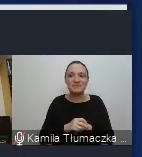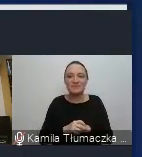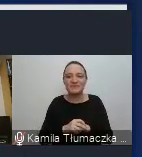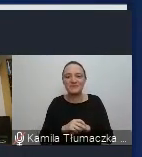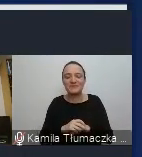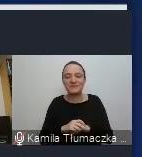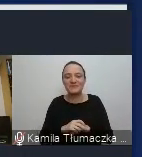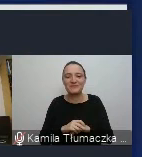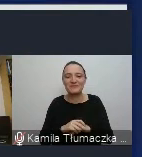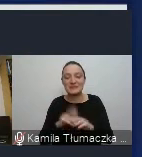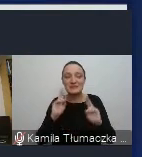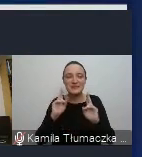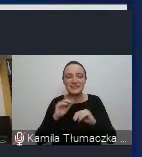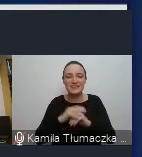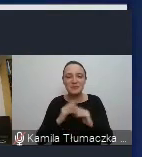okoliczności.